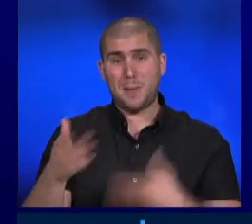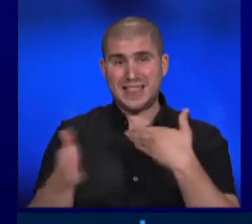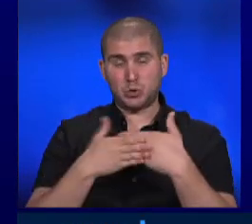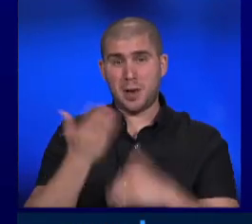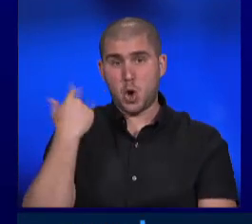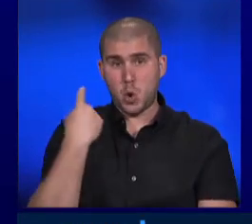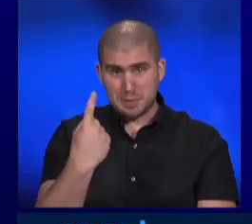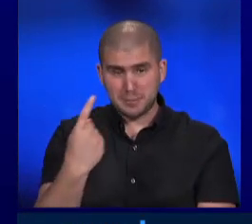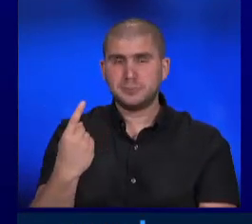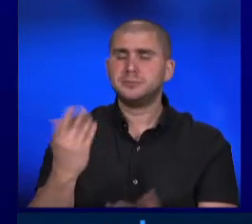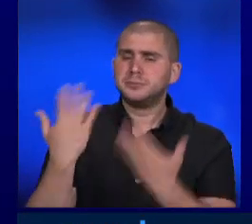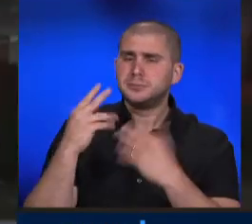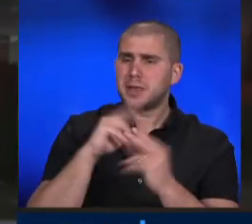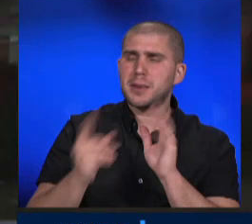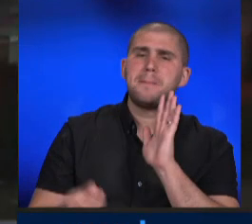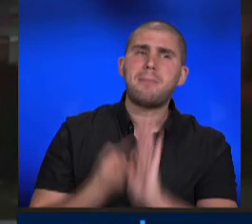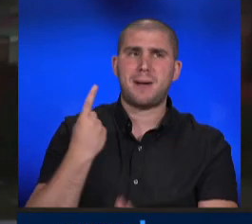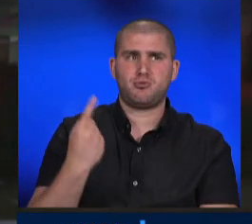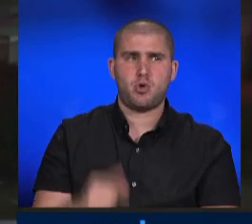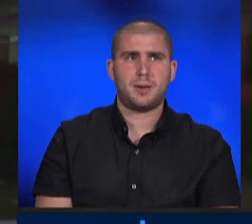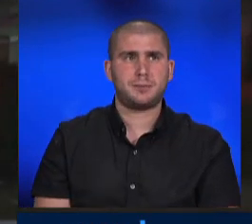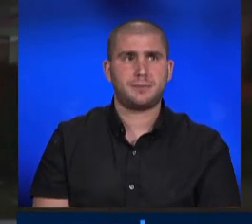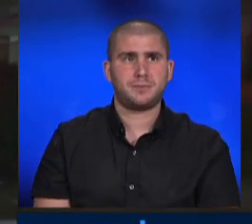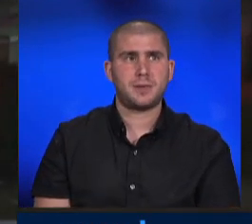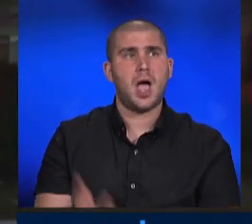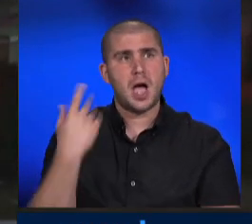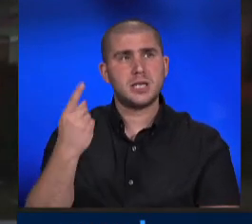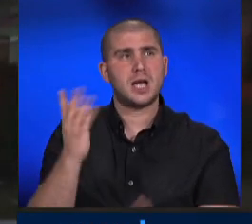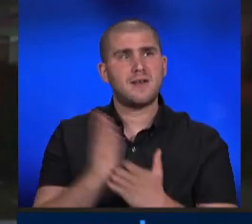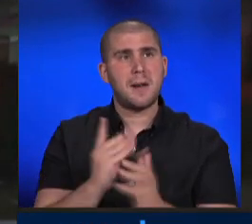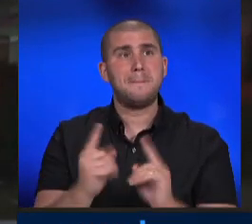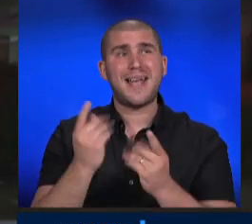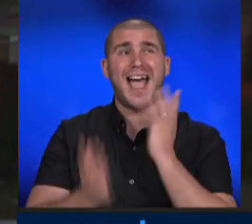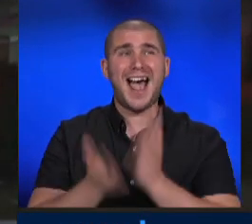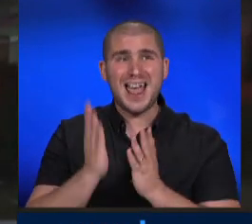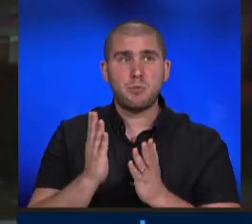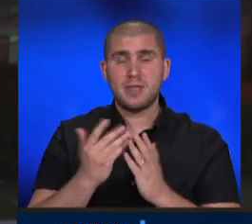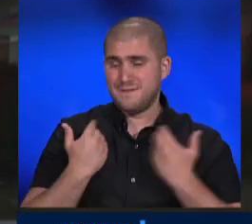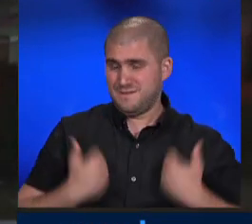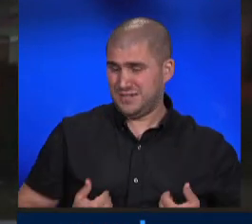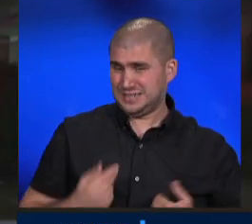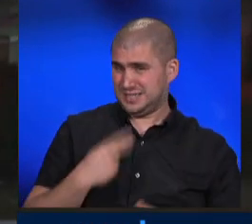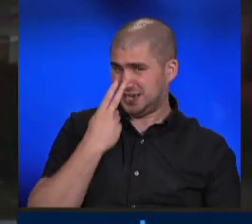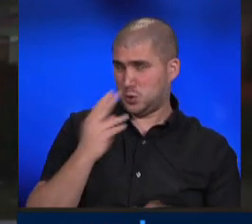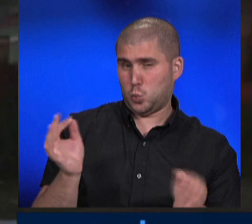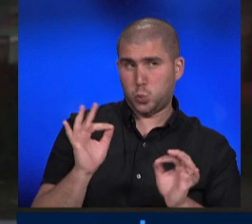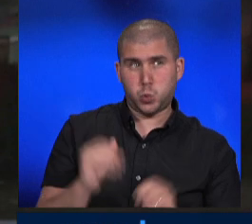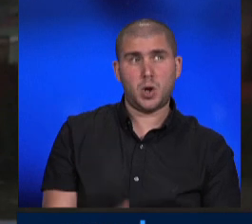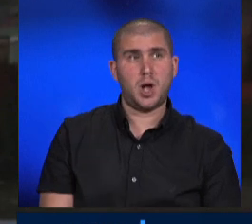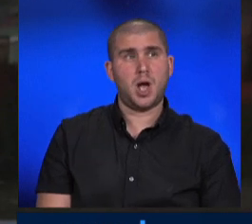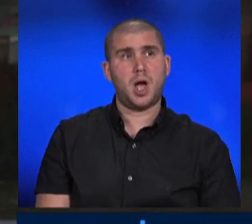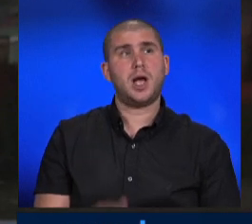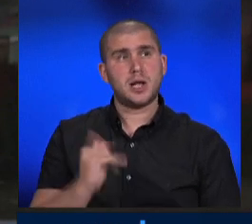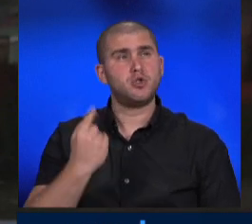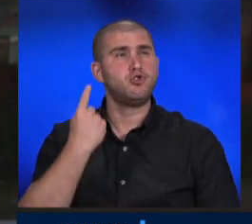מדברת איתנו בפעם הראשונה. היה להם מקרה אלימות פיזית, לא ראיתי, כן